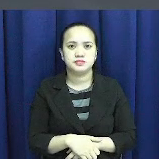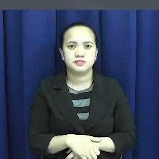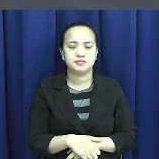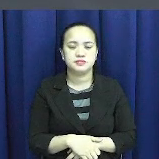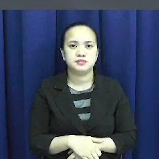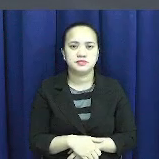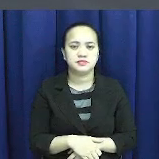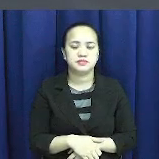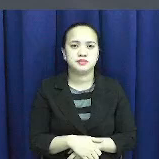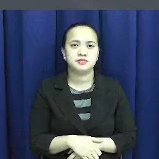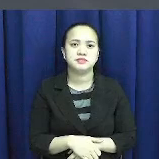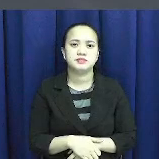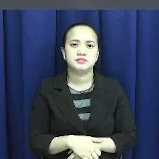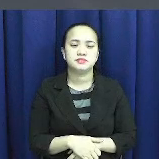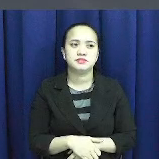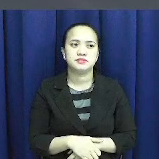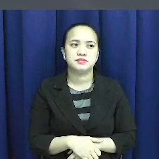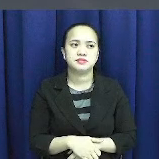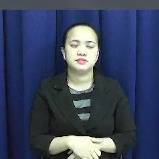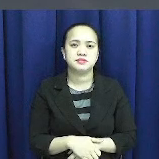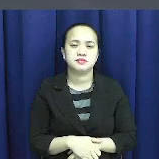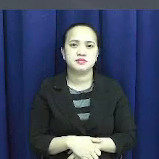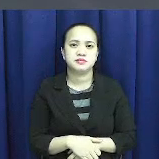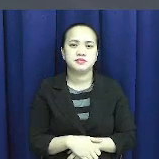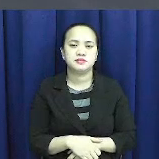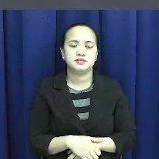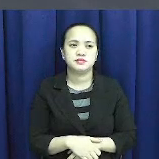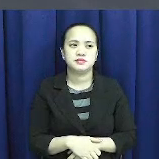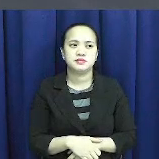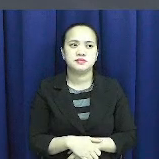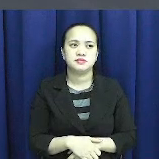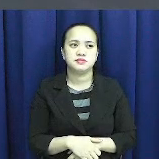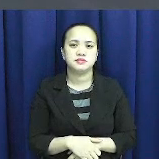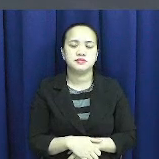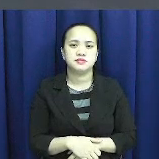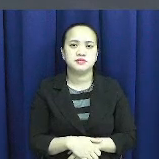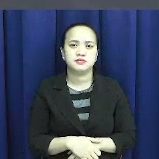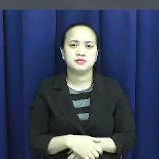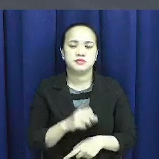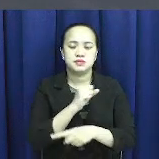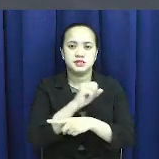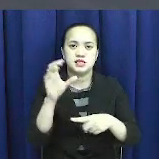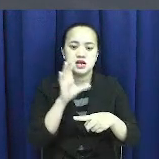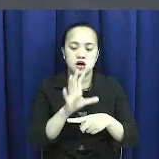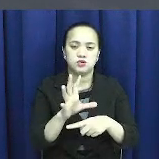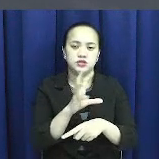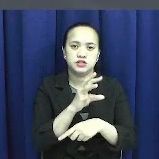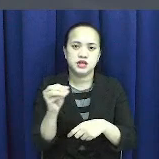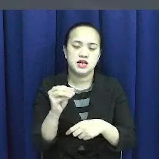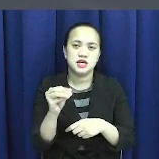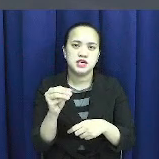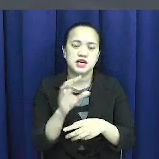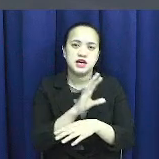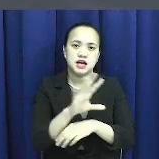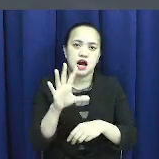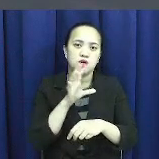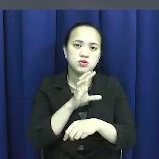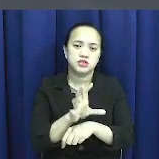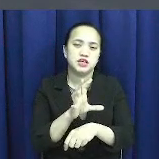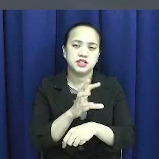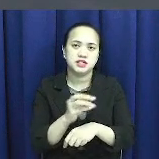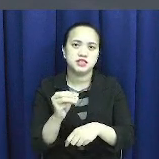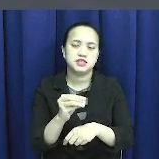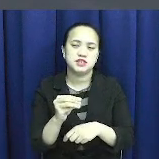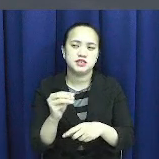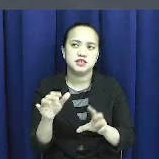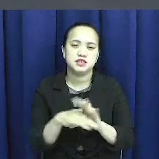ay hindi pa rin nagpe-perish sa mga priest. Ang counsel ay nasa wise pa rin, ang salita ng Diyos ay nasa prophet pa